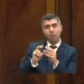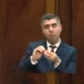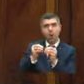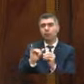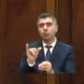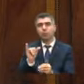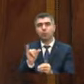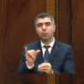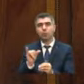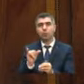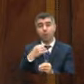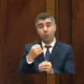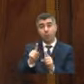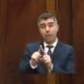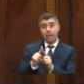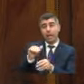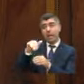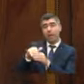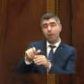هاد القضيه التكنوقراط واش غير دابا ولا حتى